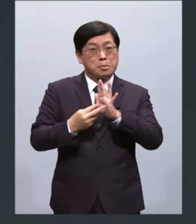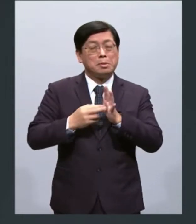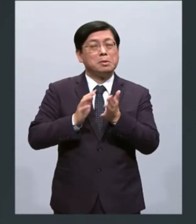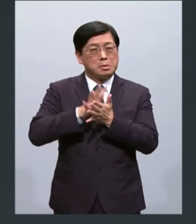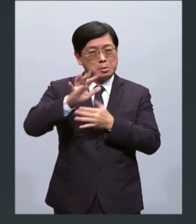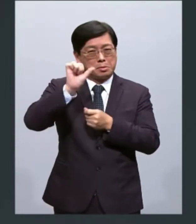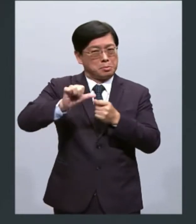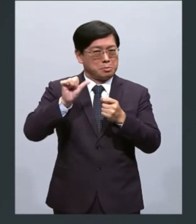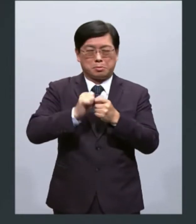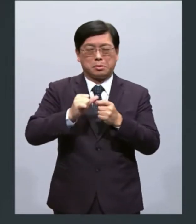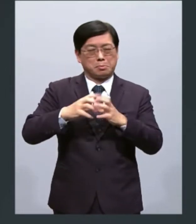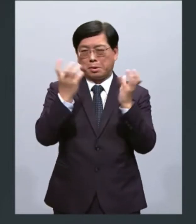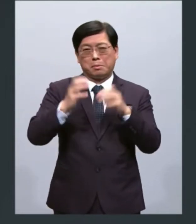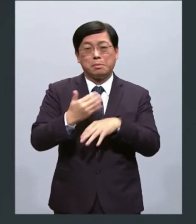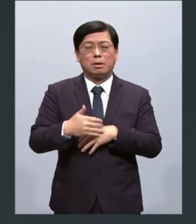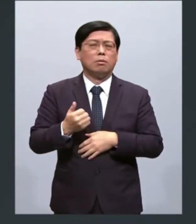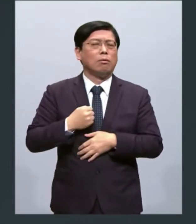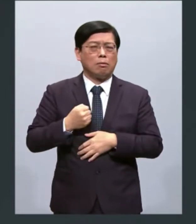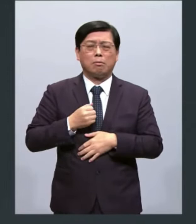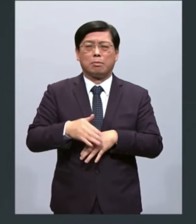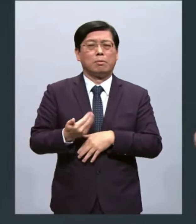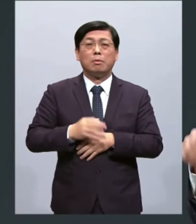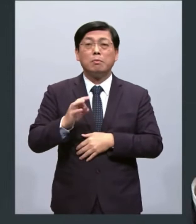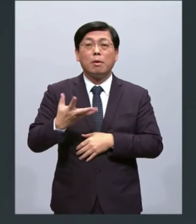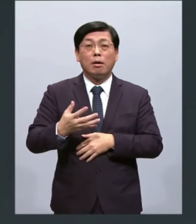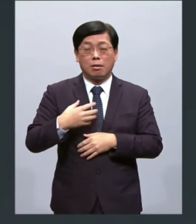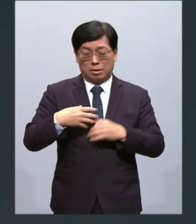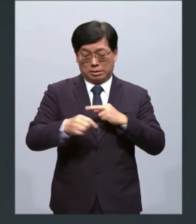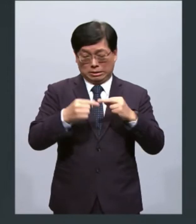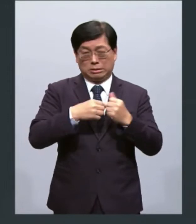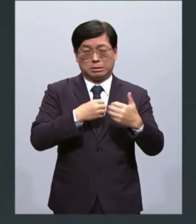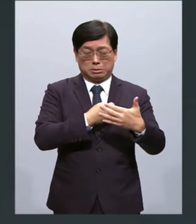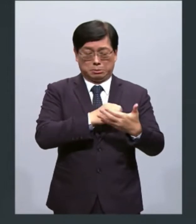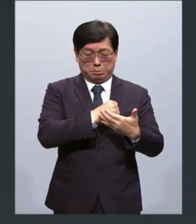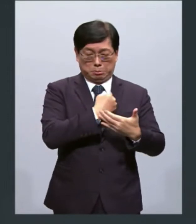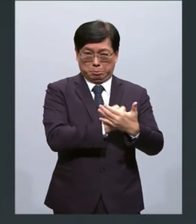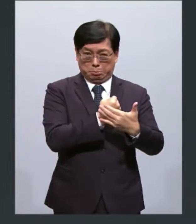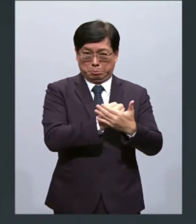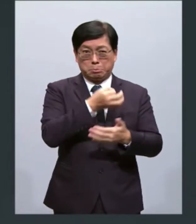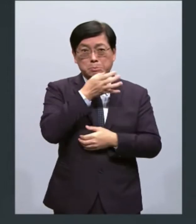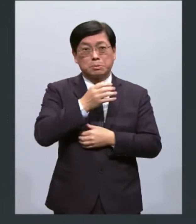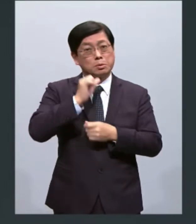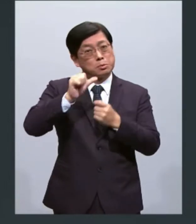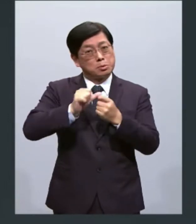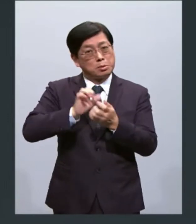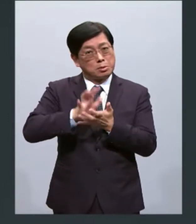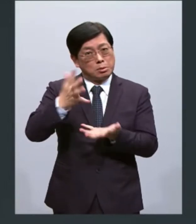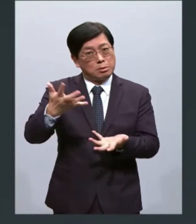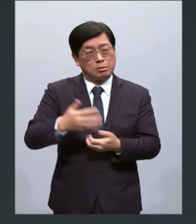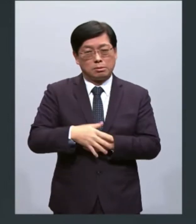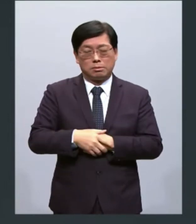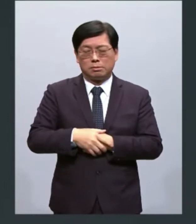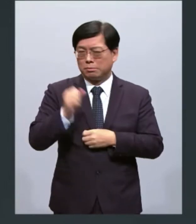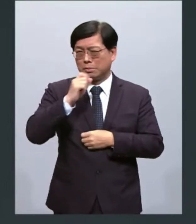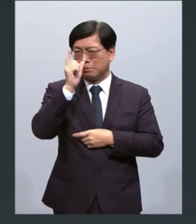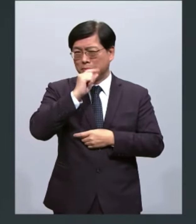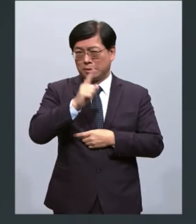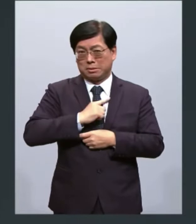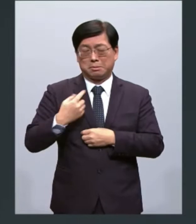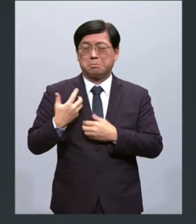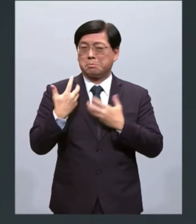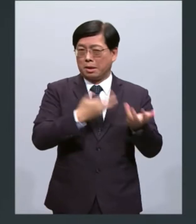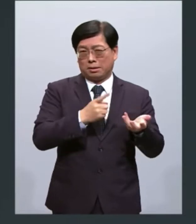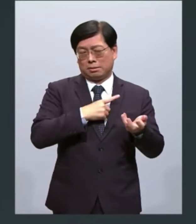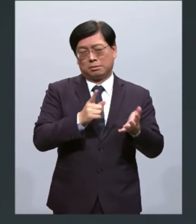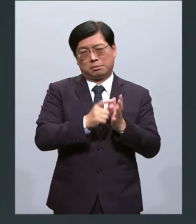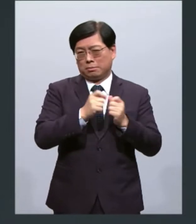未来5年不会破产，我也知道不会破产，因为基金里面还有钱，可是5年以后呢？所以我们不能把自己交给这种没